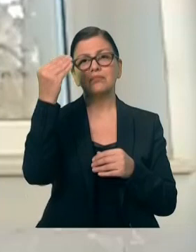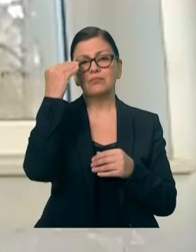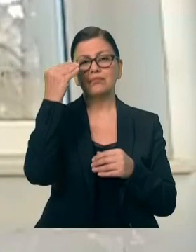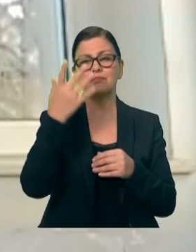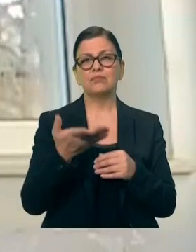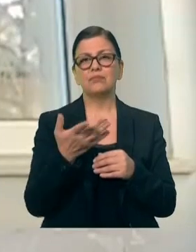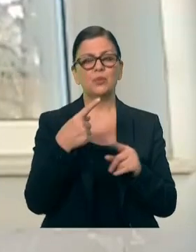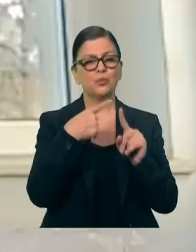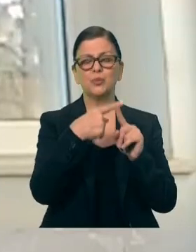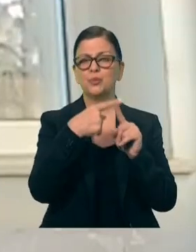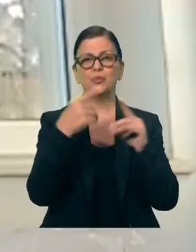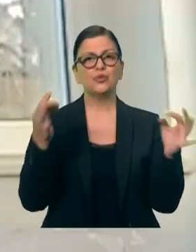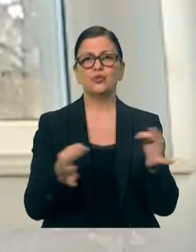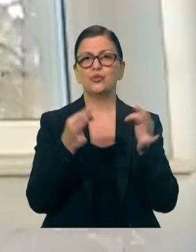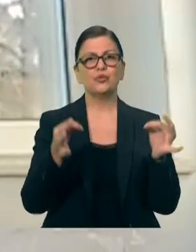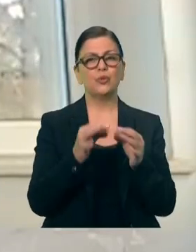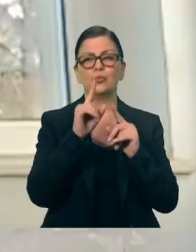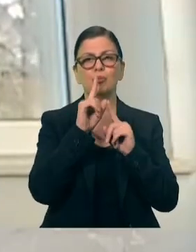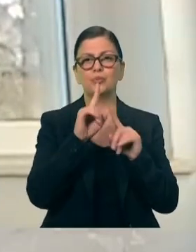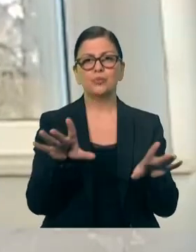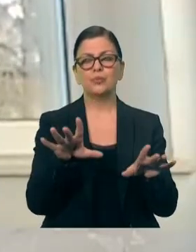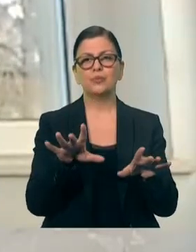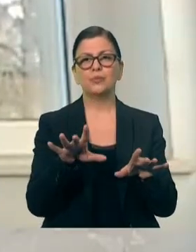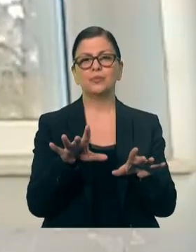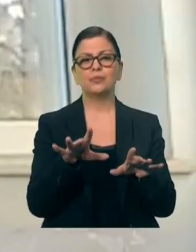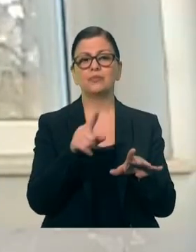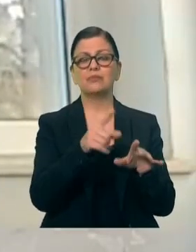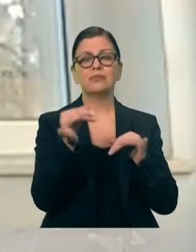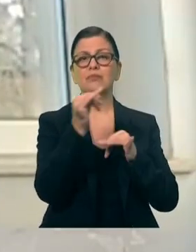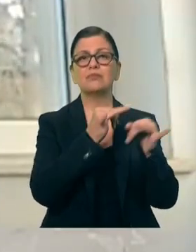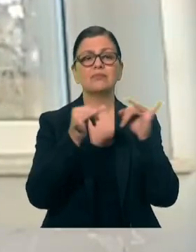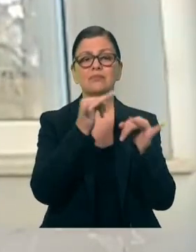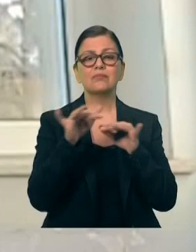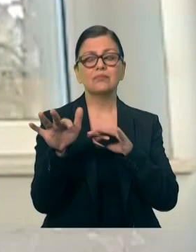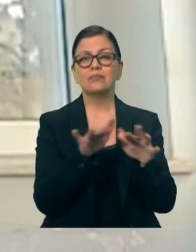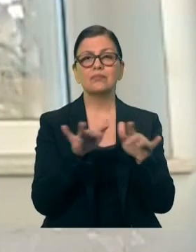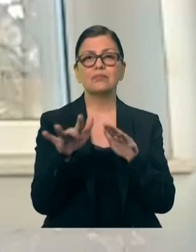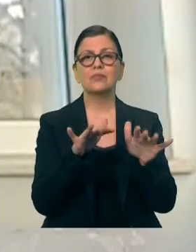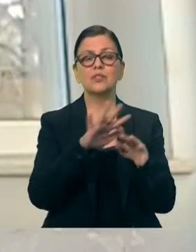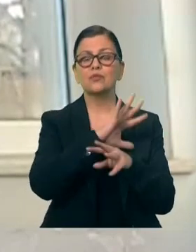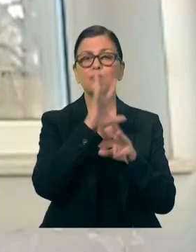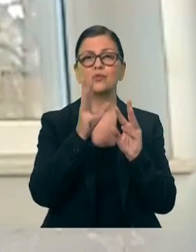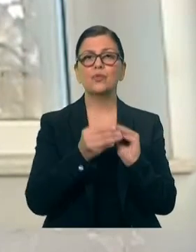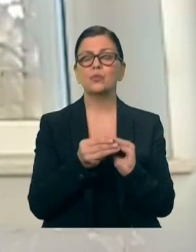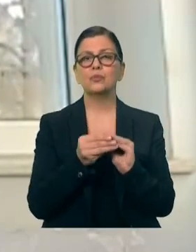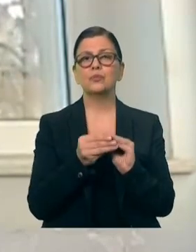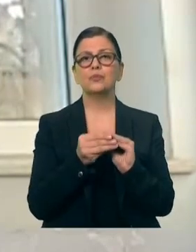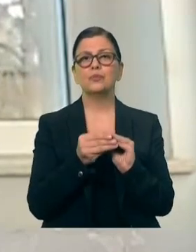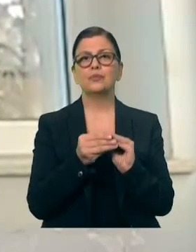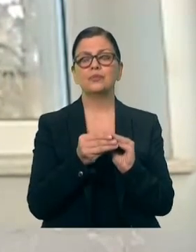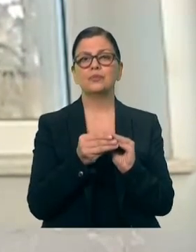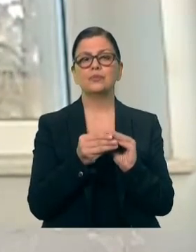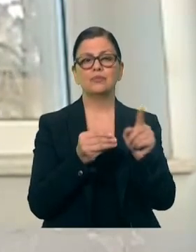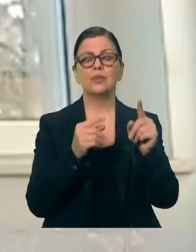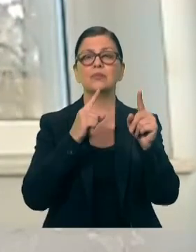müsbət nəticələnməyəcək və bu danışıqlar prosesində həmçinin keçirilən mətbuat konferansında